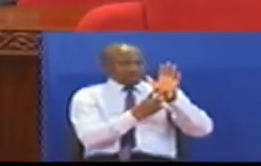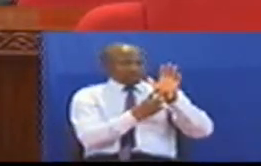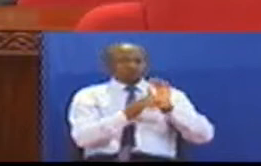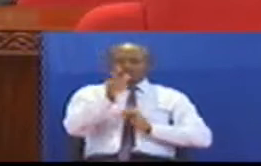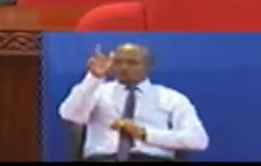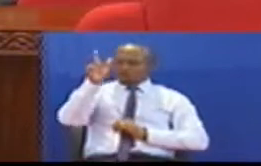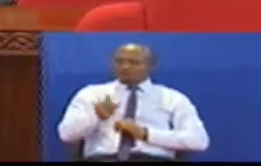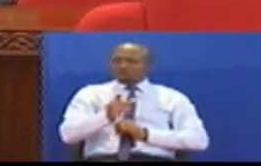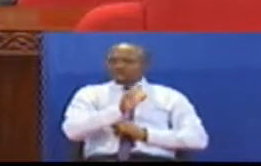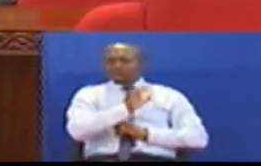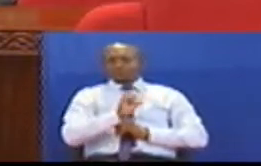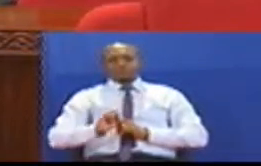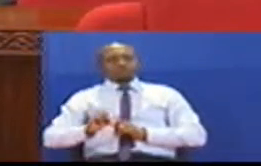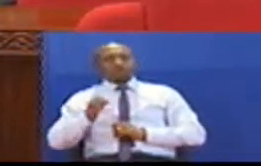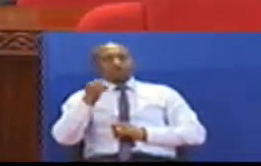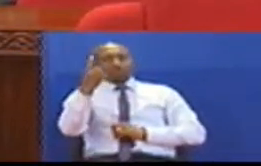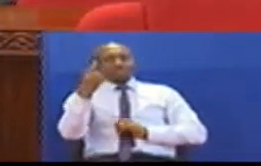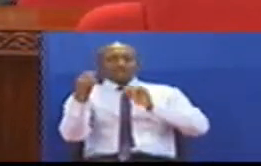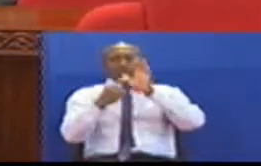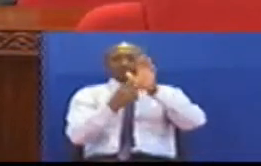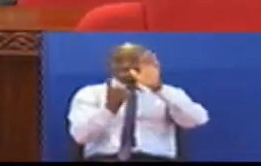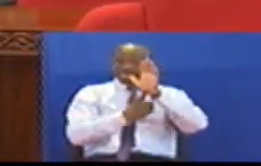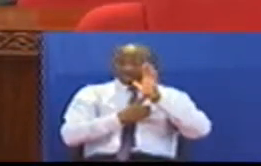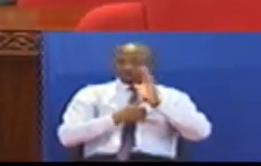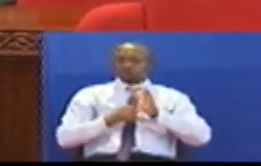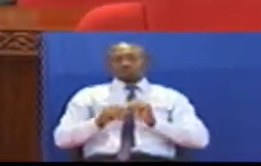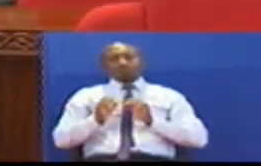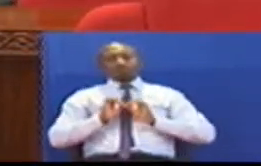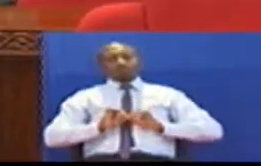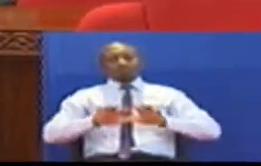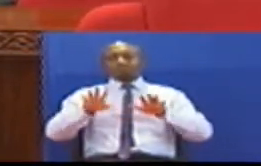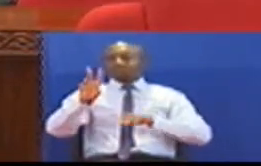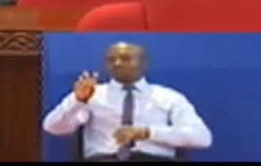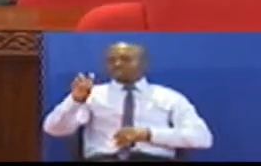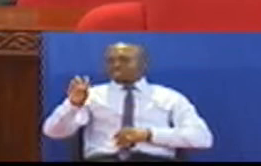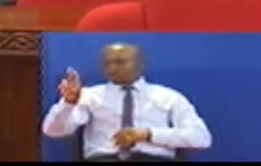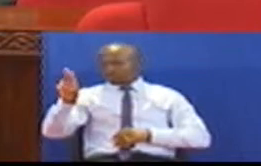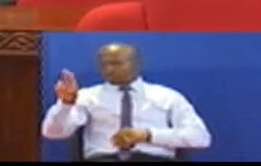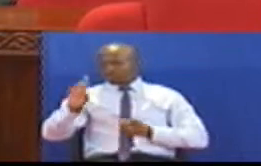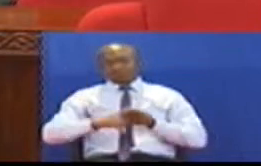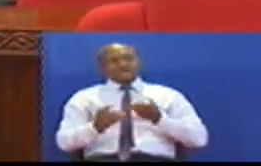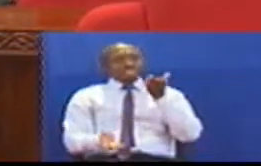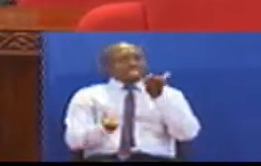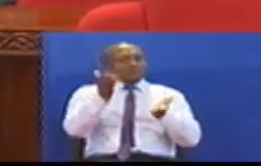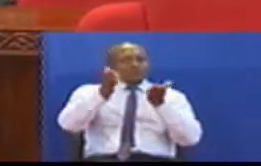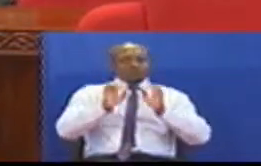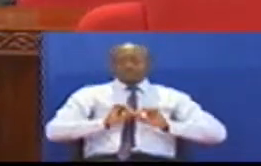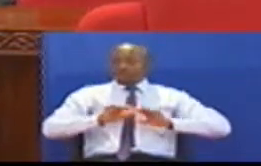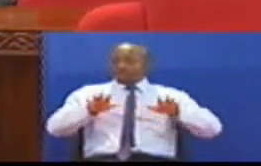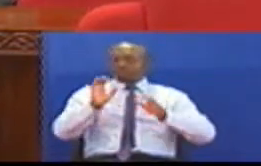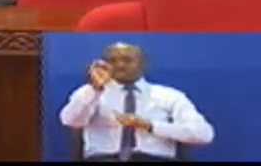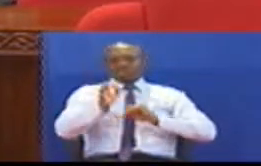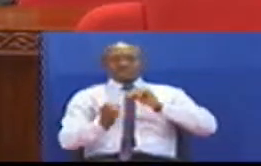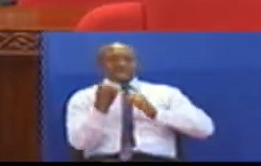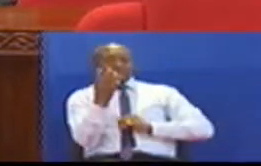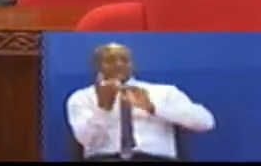watu wapatao 1.6 million waliishi na VVU nchini, kiwango cha maambukizi kikiwa ni 4.6%